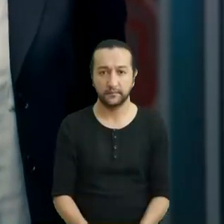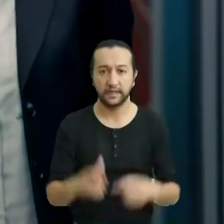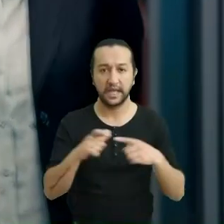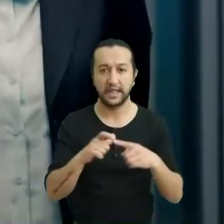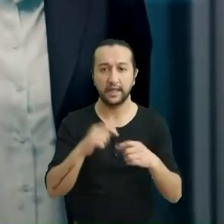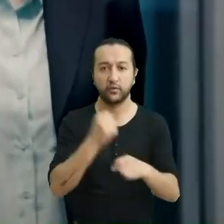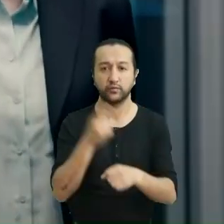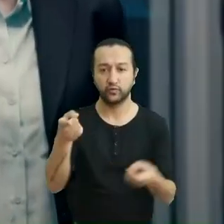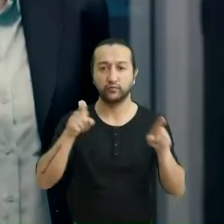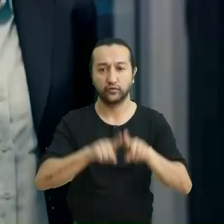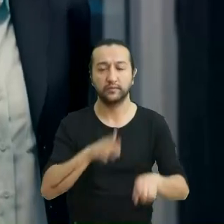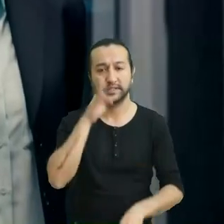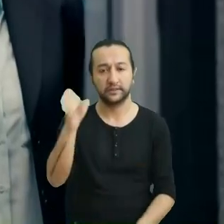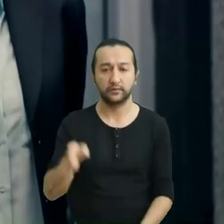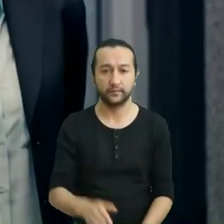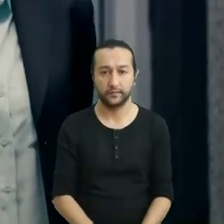Ender Gümüş'le buluşmaya gidiyor.